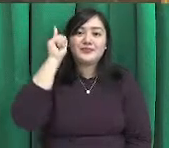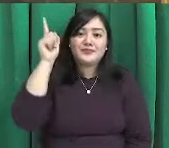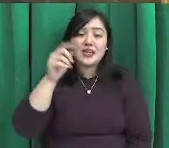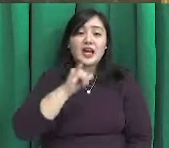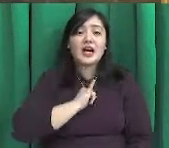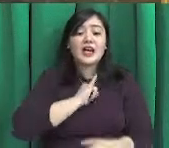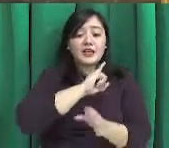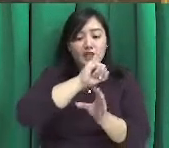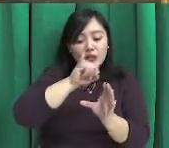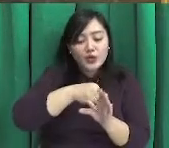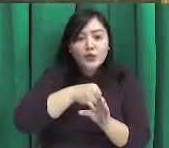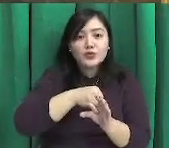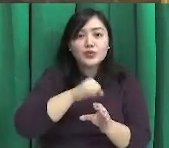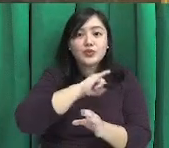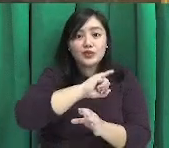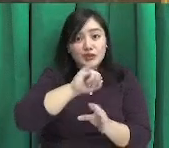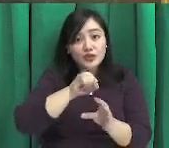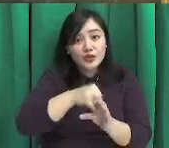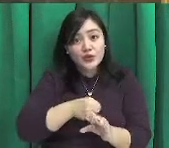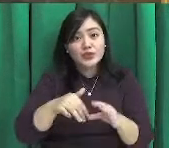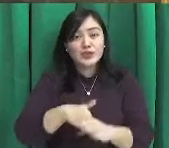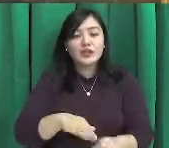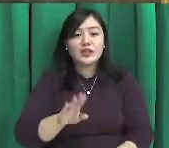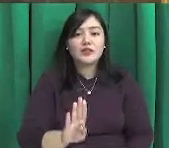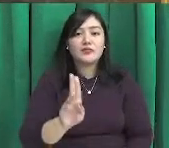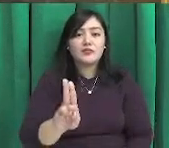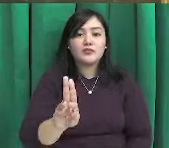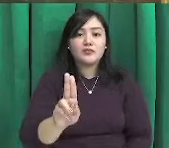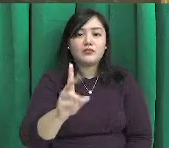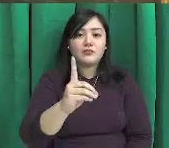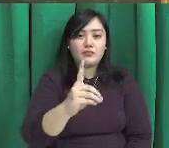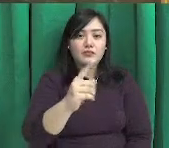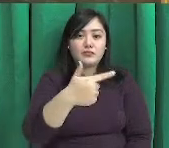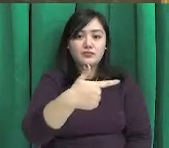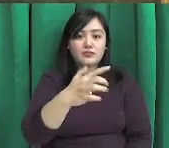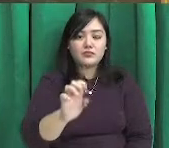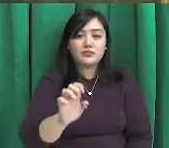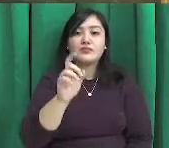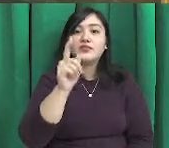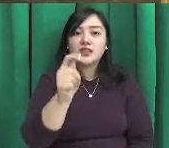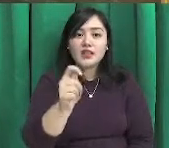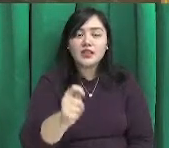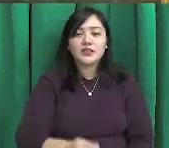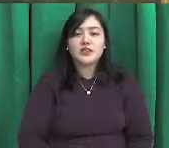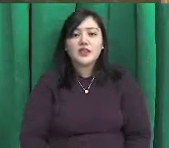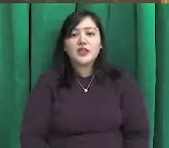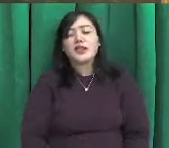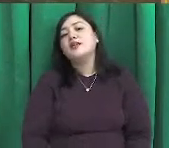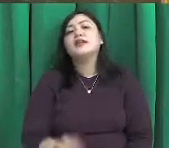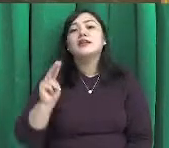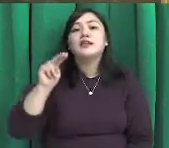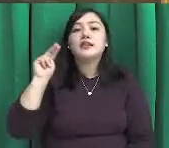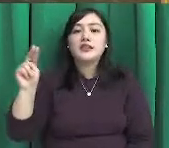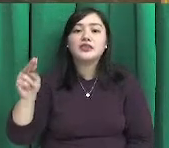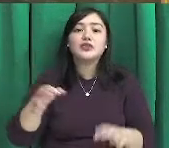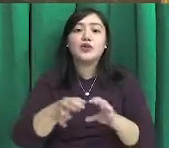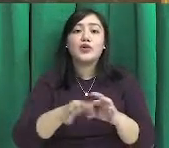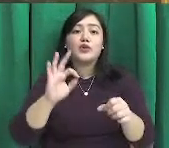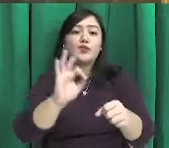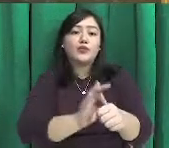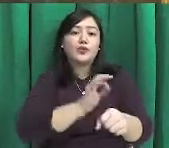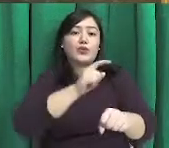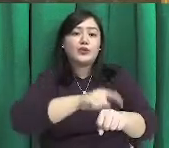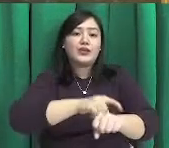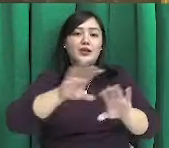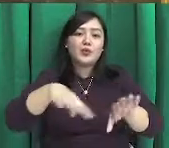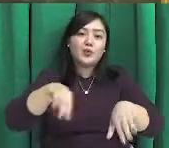Hindi naman po pwede, mga kapatid, hindi naman pwede sabihin mo, eh, nagsuko ng buhay sa Panginoon, eh, sa biyaya ng Panginoon, at sa pananampalataya,